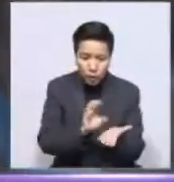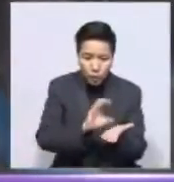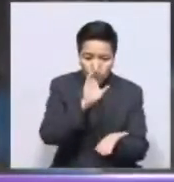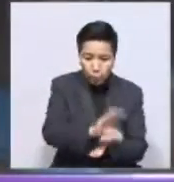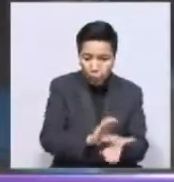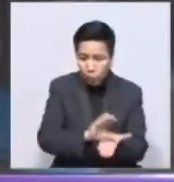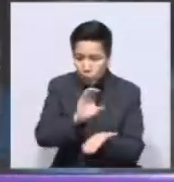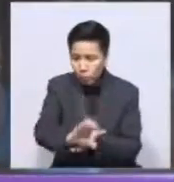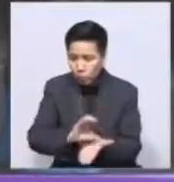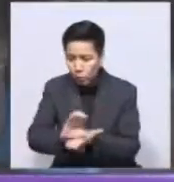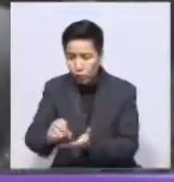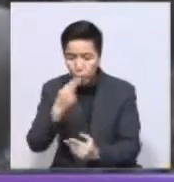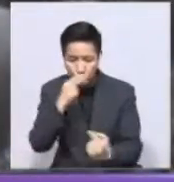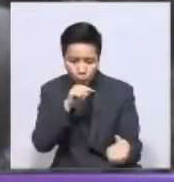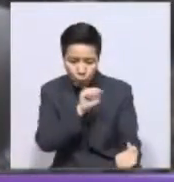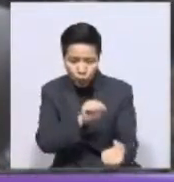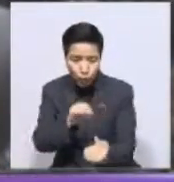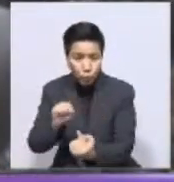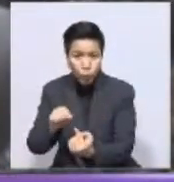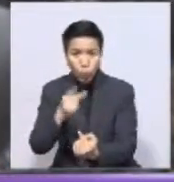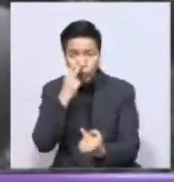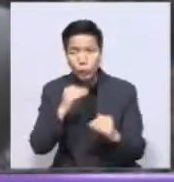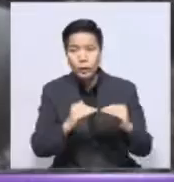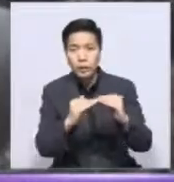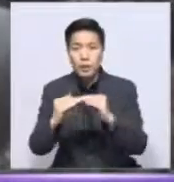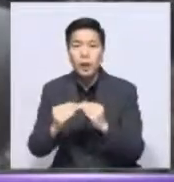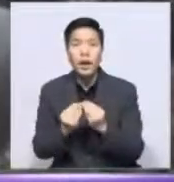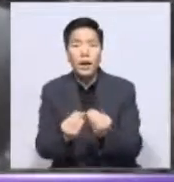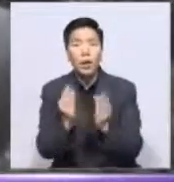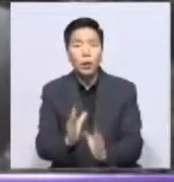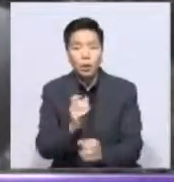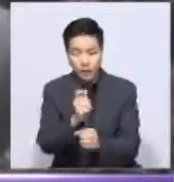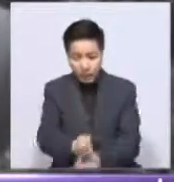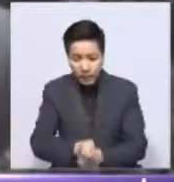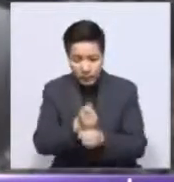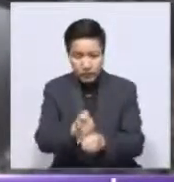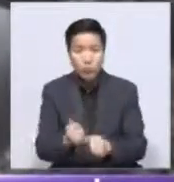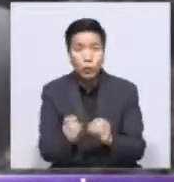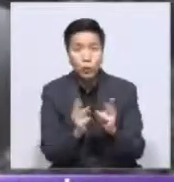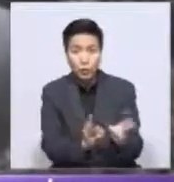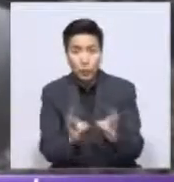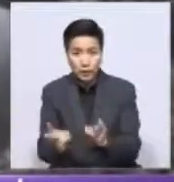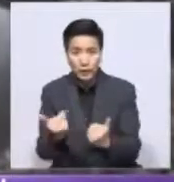ผลิตและความเหมาะสมของราคาด้วยเพื่อให้เกิดความเป็นธรรมแก่เกษตรกรโด